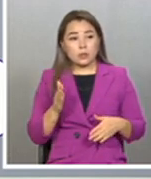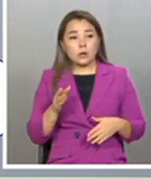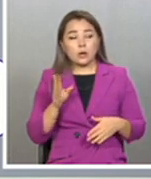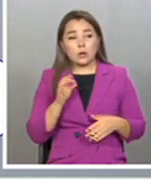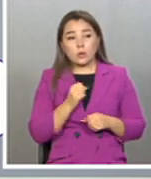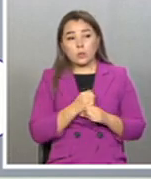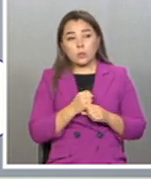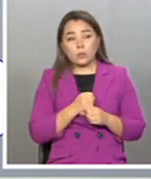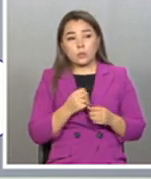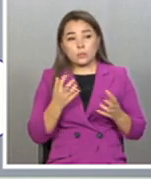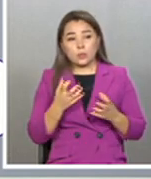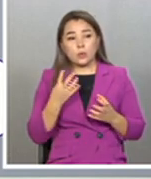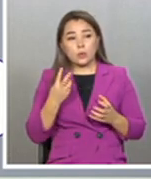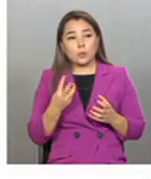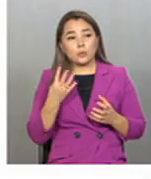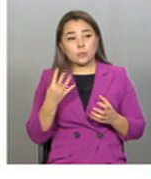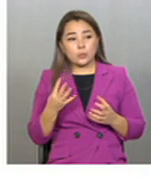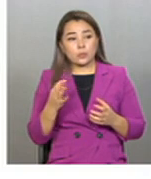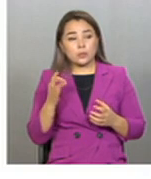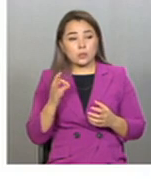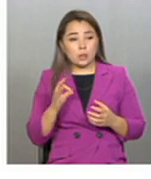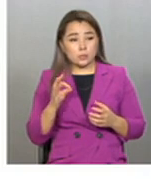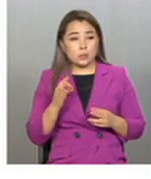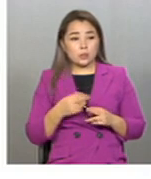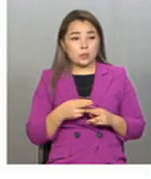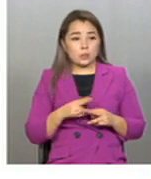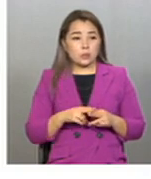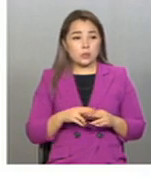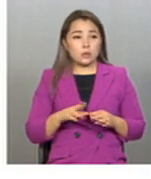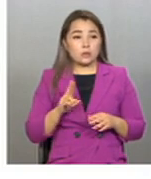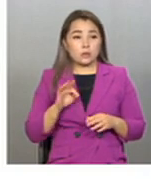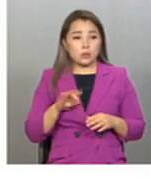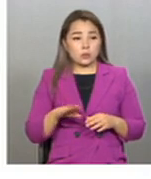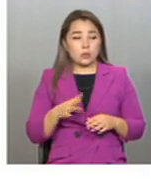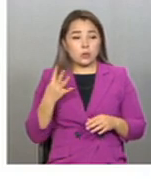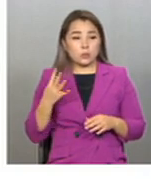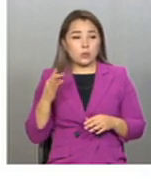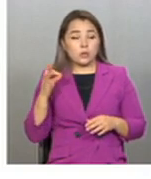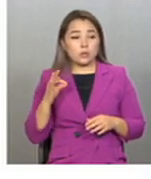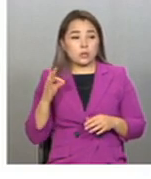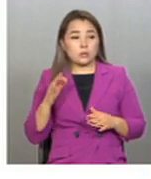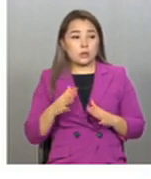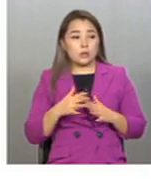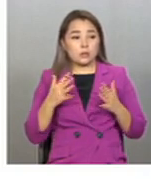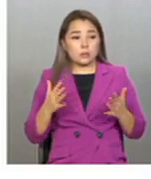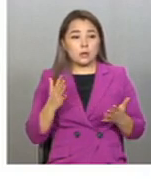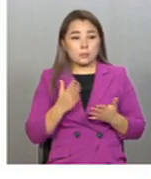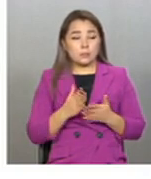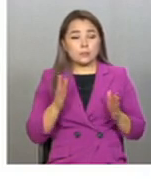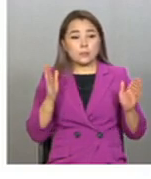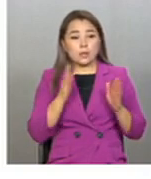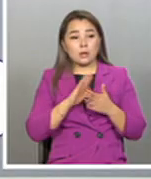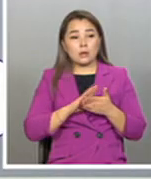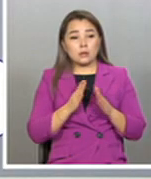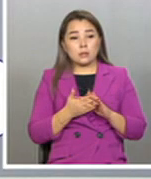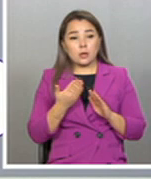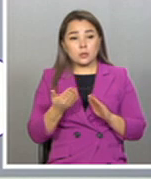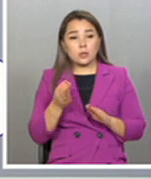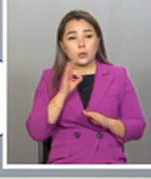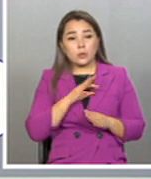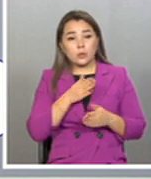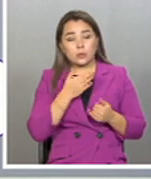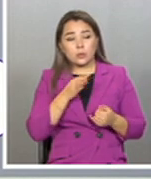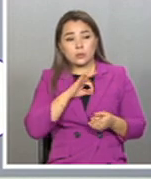3-4 градус. Күрт 4 градустан артық. Ал климат параметрлері өзін қолайсыз сезіну мен